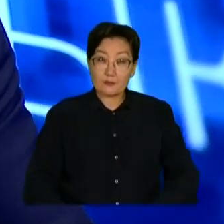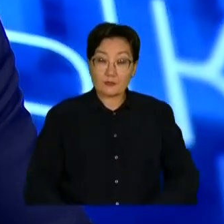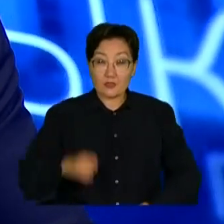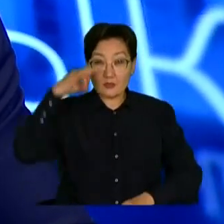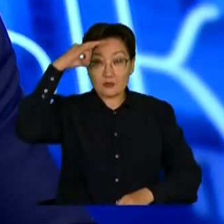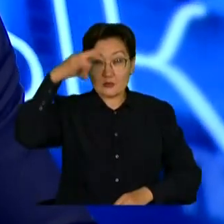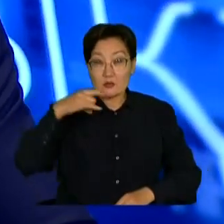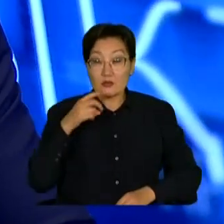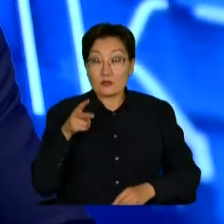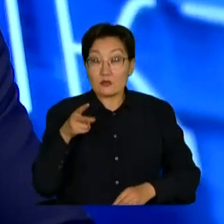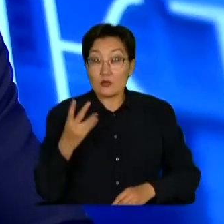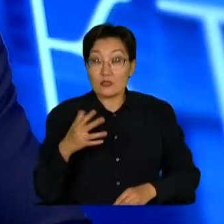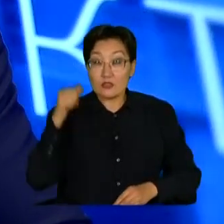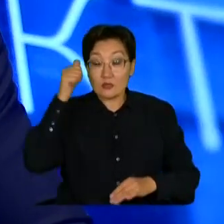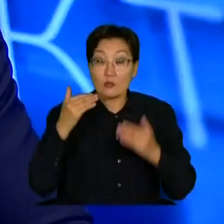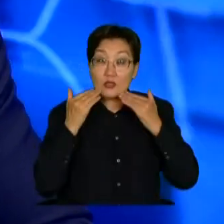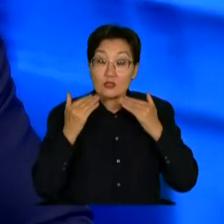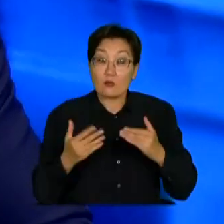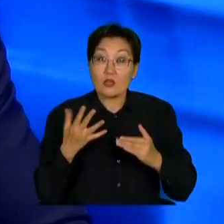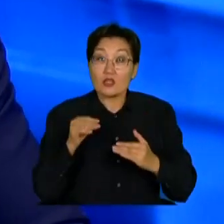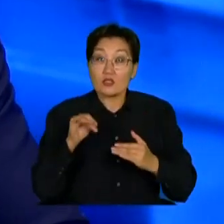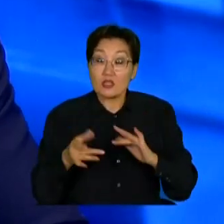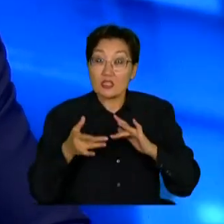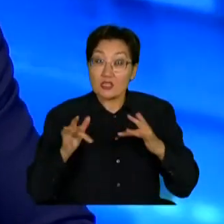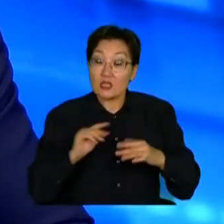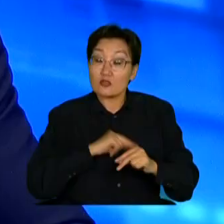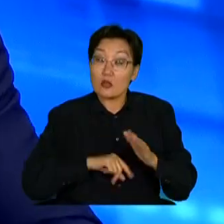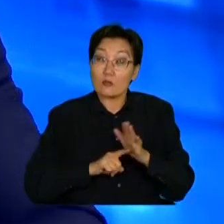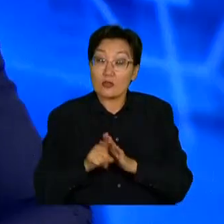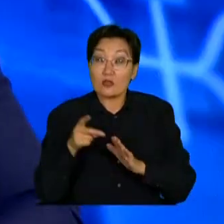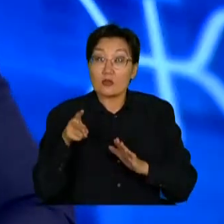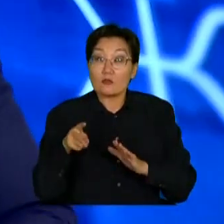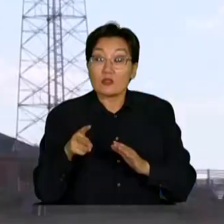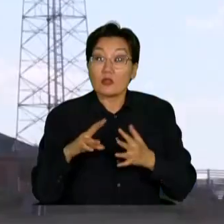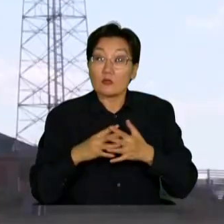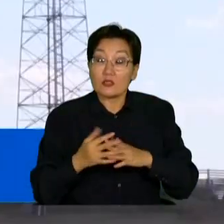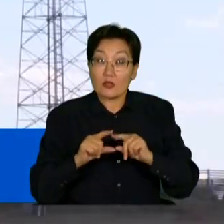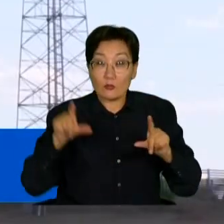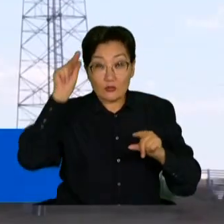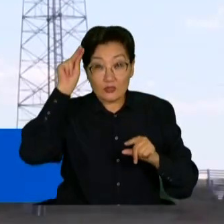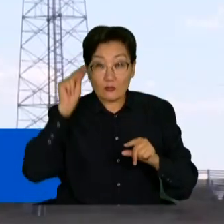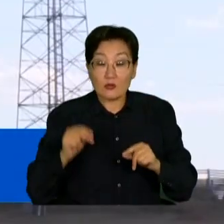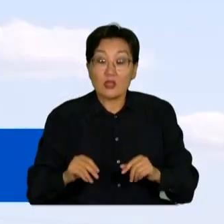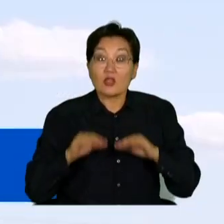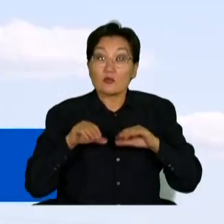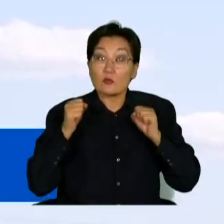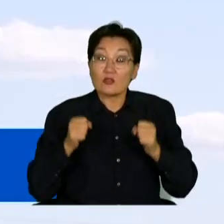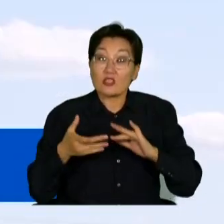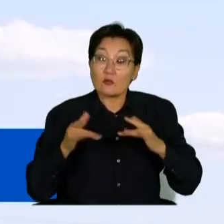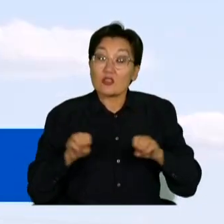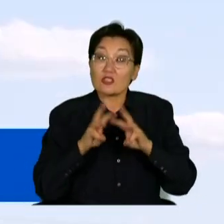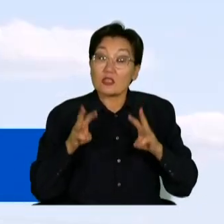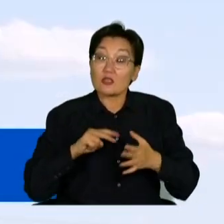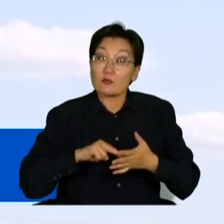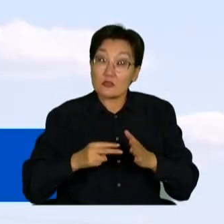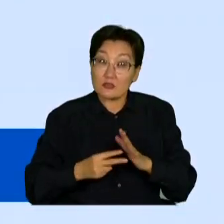Қазақстанда 2025 жылдың соңына дейін 5G желісі іске қосылады. 2000 ауыл мектебін Starlink жоғары жылдамдықты интернетпен қамту